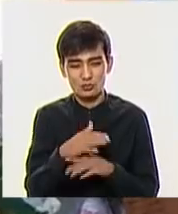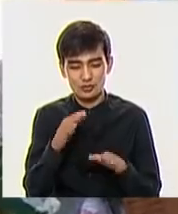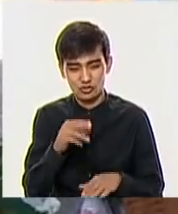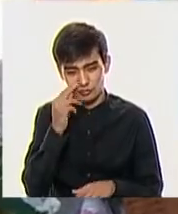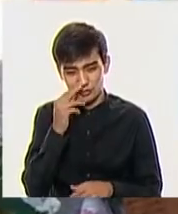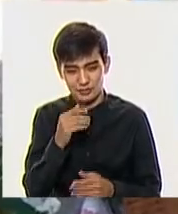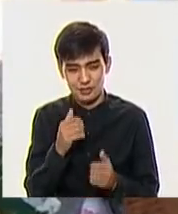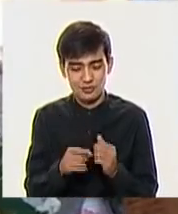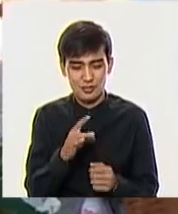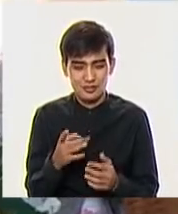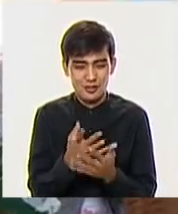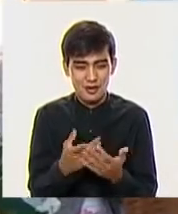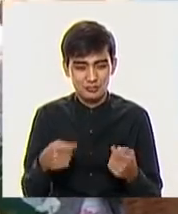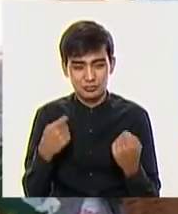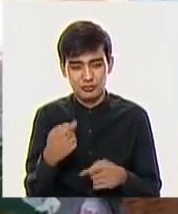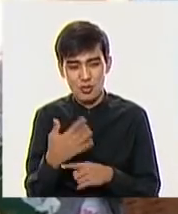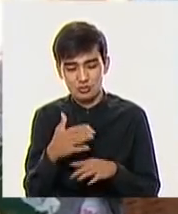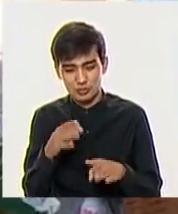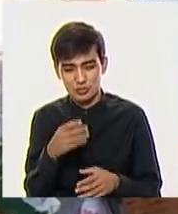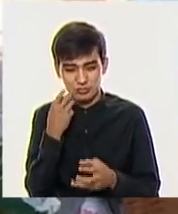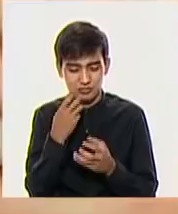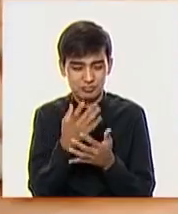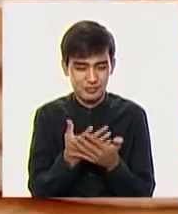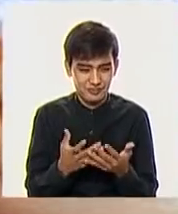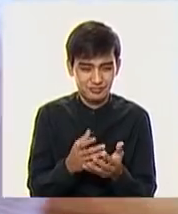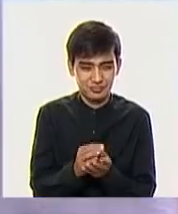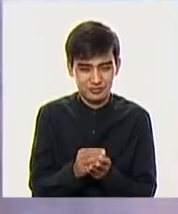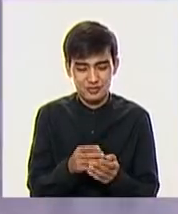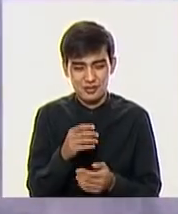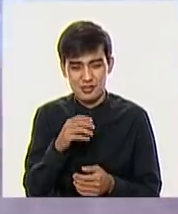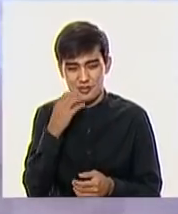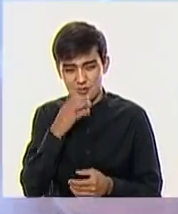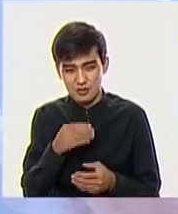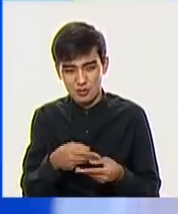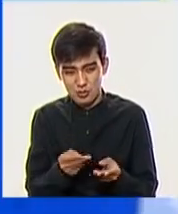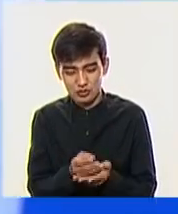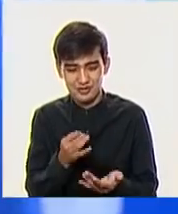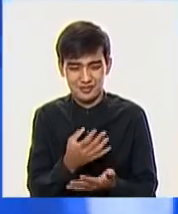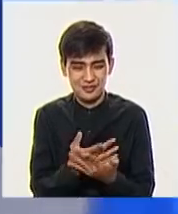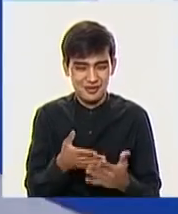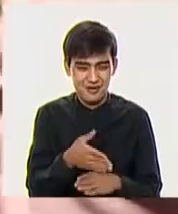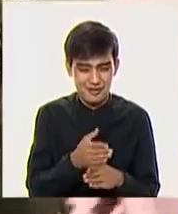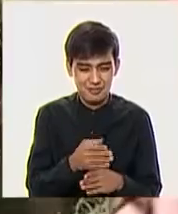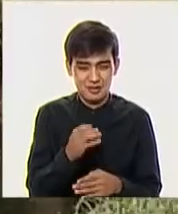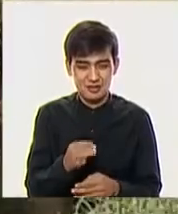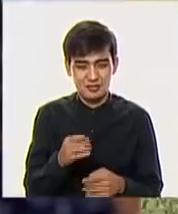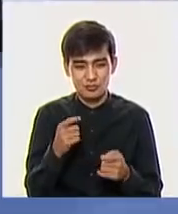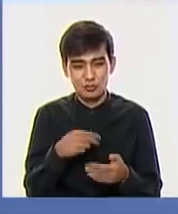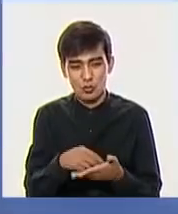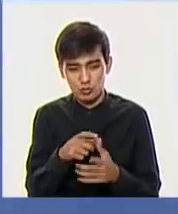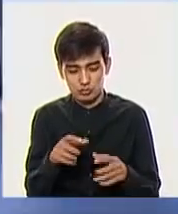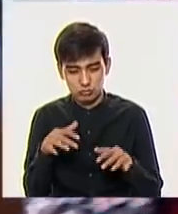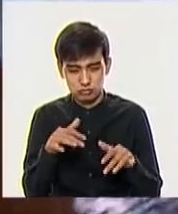местом постоянной стихийной торговли. Тут и овощи, и фрукты, и горячие лепешки. От покупателей нет отбоя. Торговцев